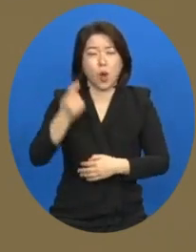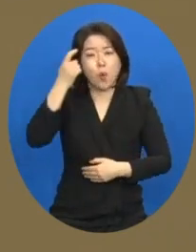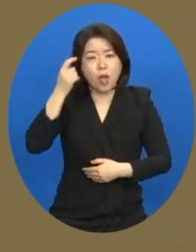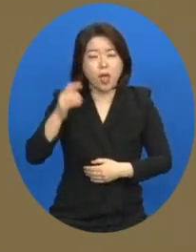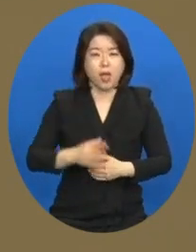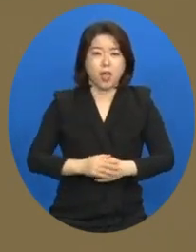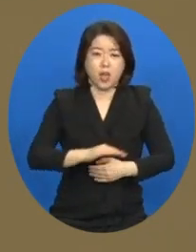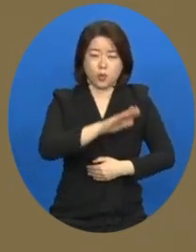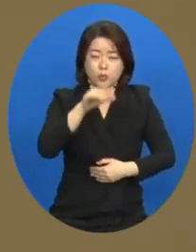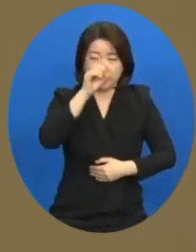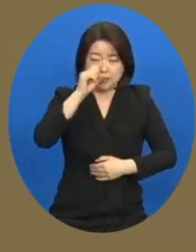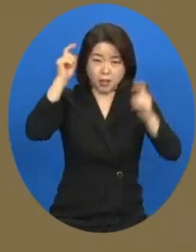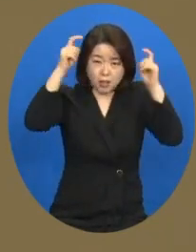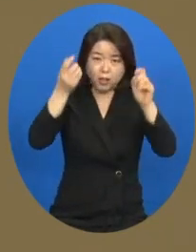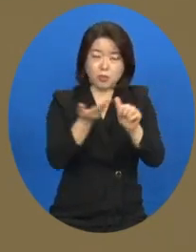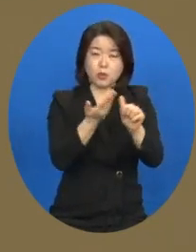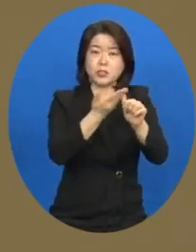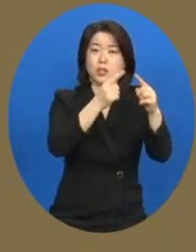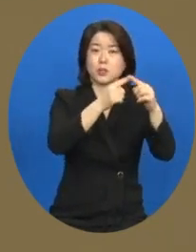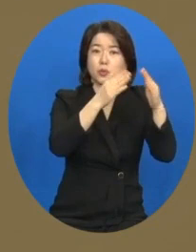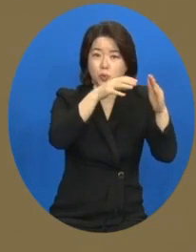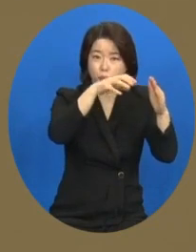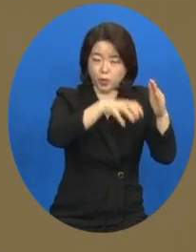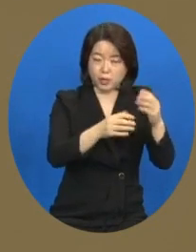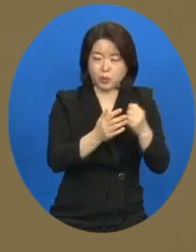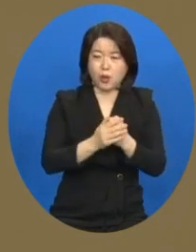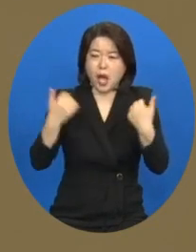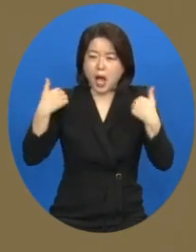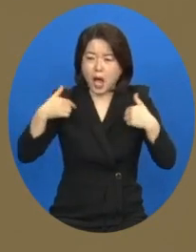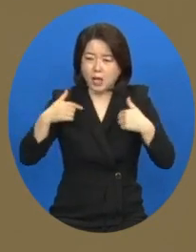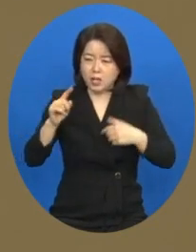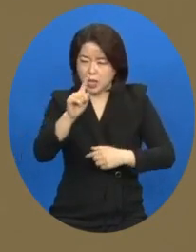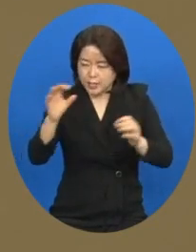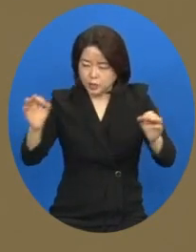선한목자교회도 한순간에 깨어질 위기가 항상 있어요.